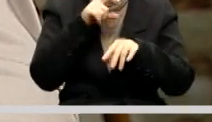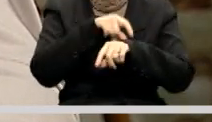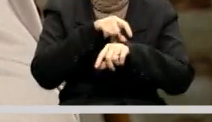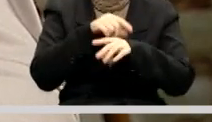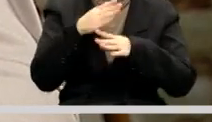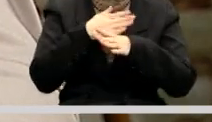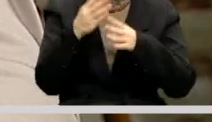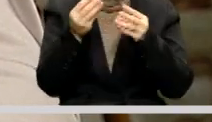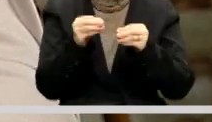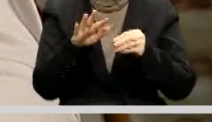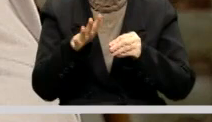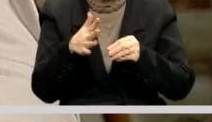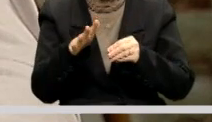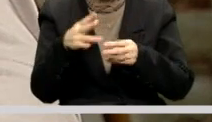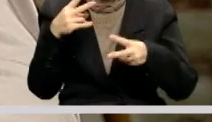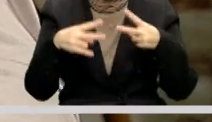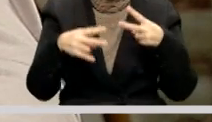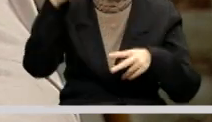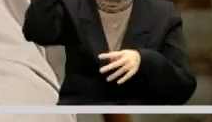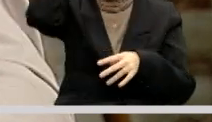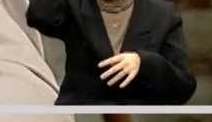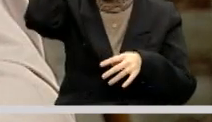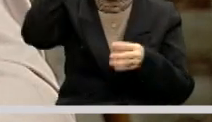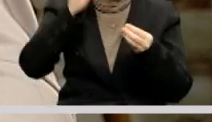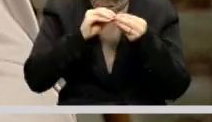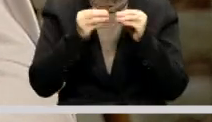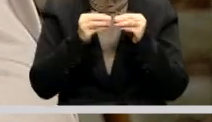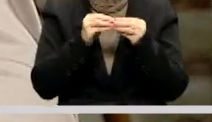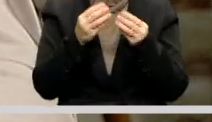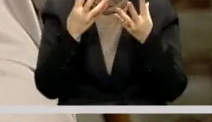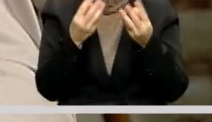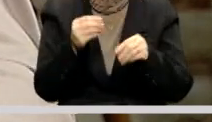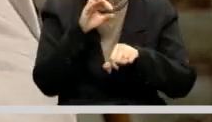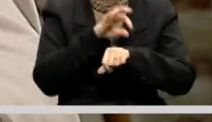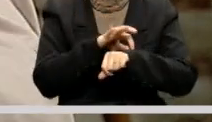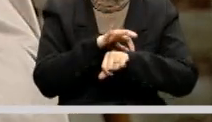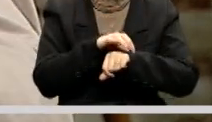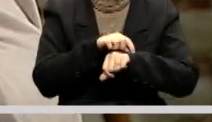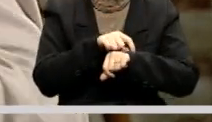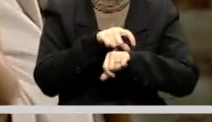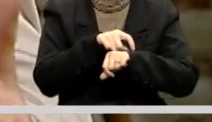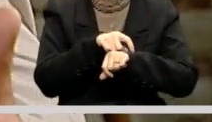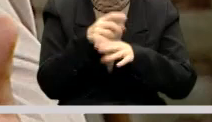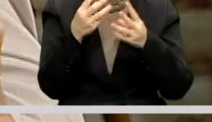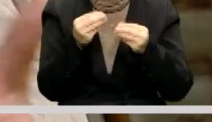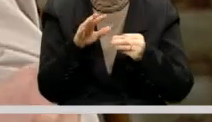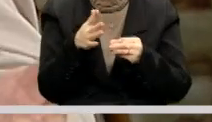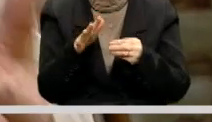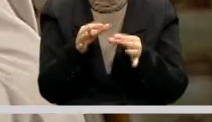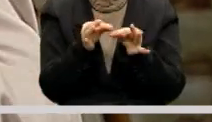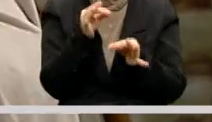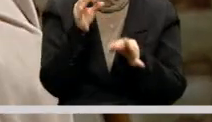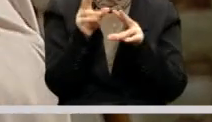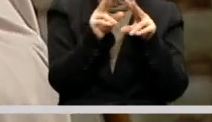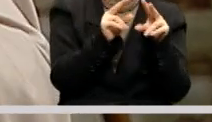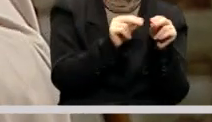hastalıkları bazı beyinde yıkımla giden hastalıkların öncülü olabiliyor. Ya, insomni genel olarak kişi yatar uyuyamıyorum